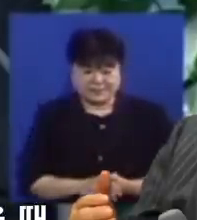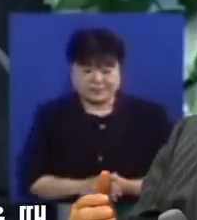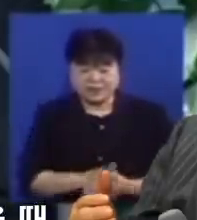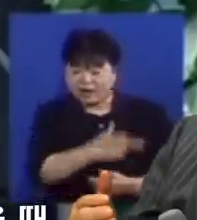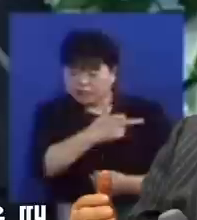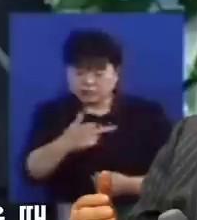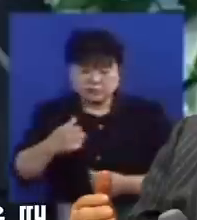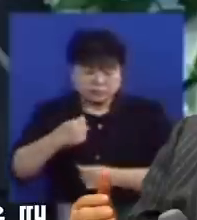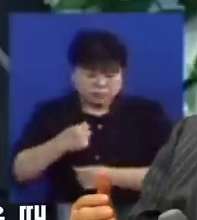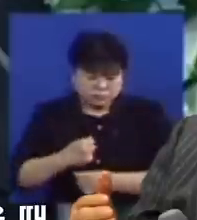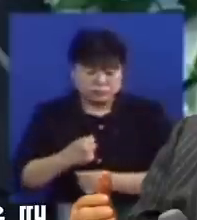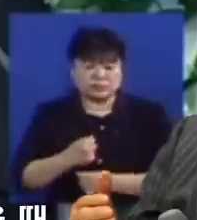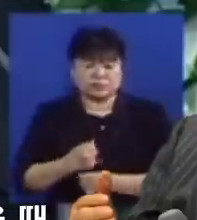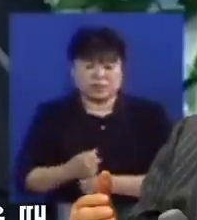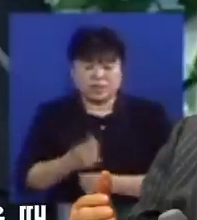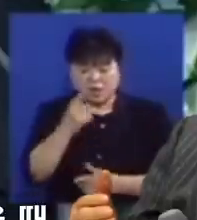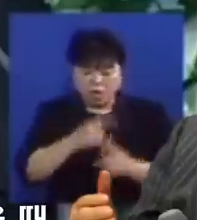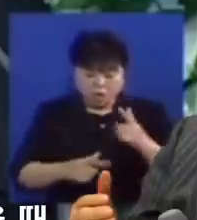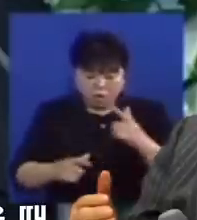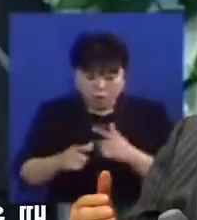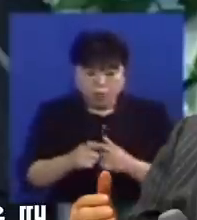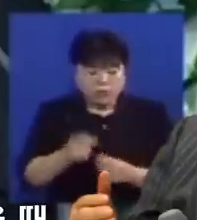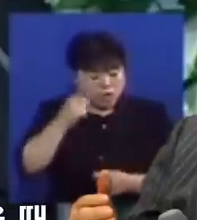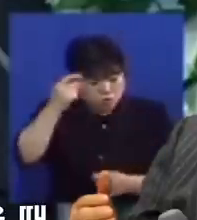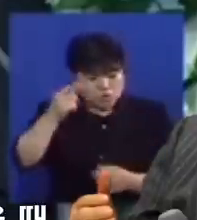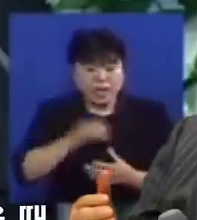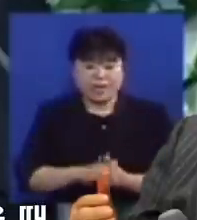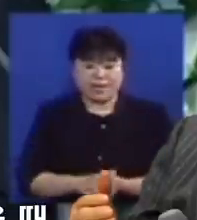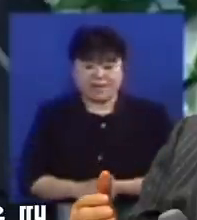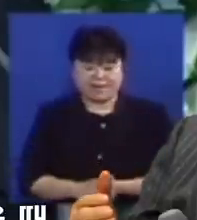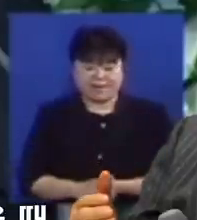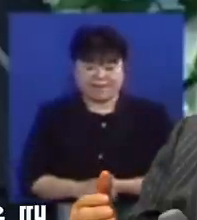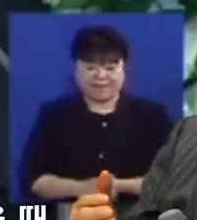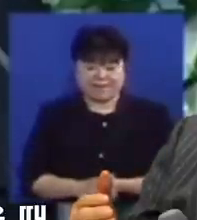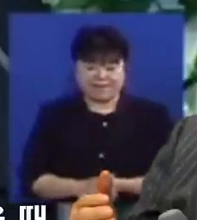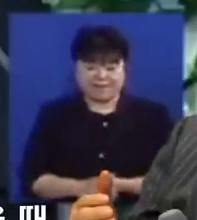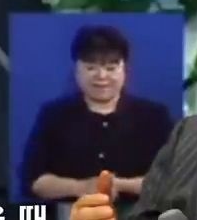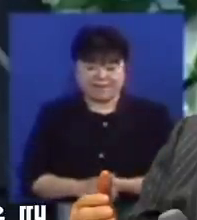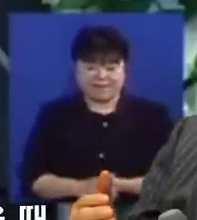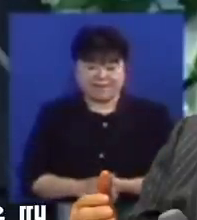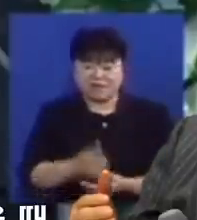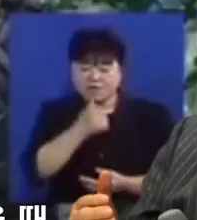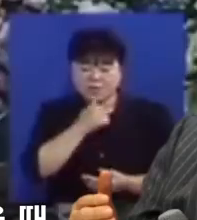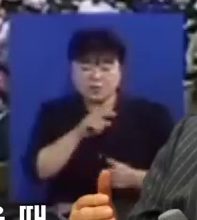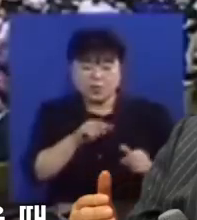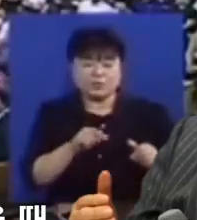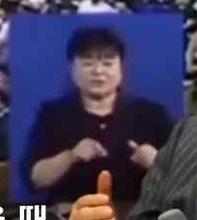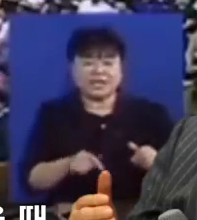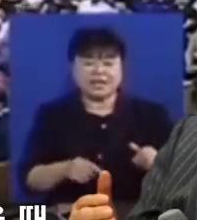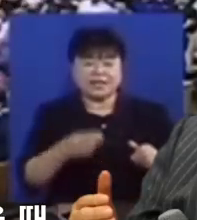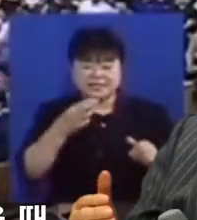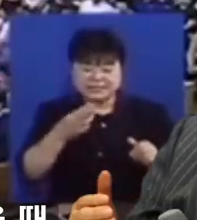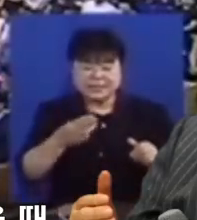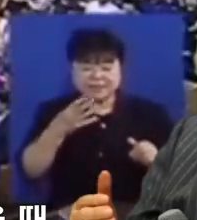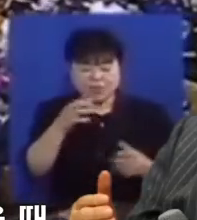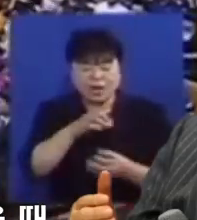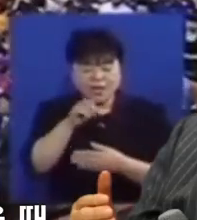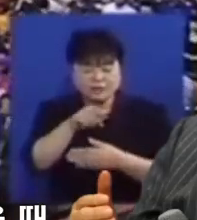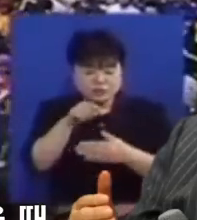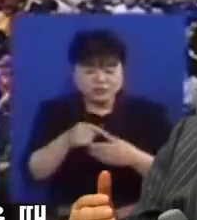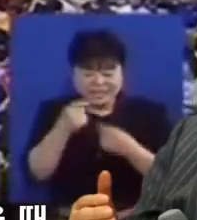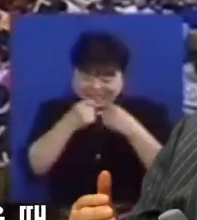큰 전승한 용사보다 낫다고 말하는 것입니다. 로마서 5장 3절로 4절에 우리가 환난